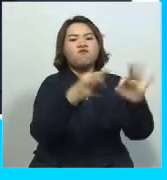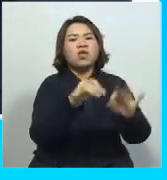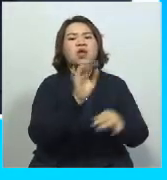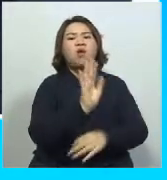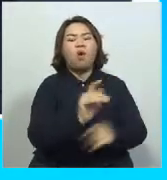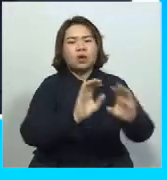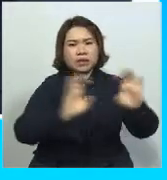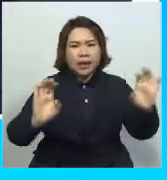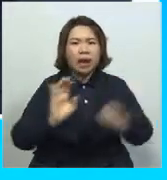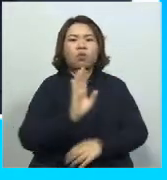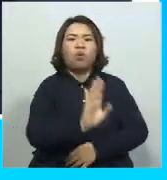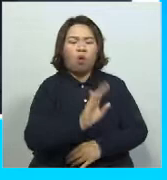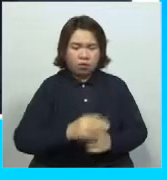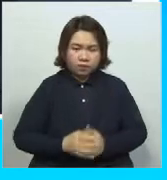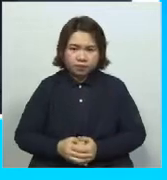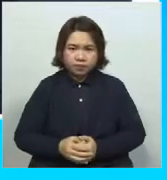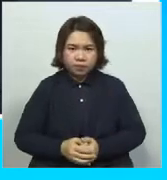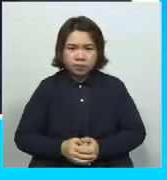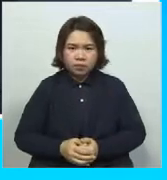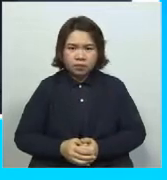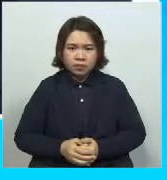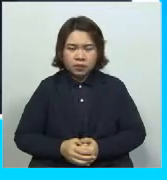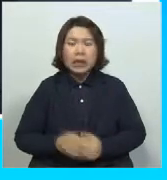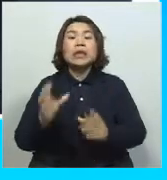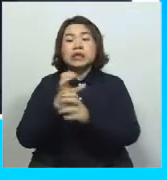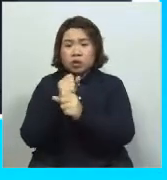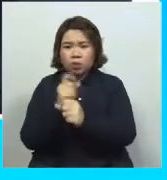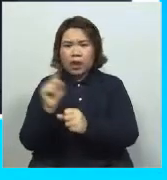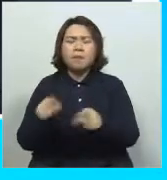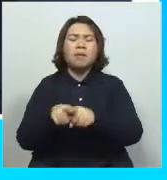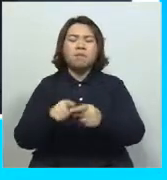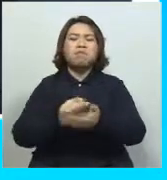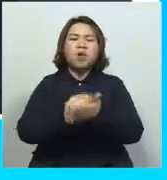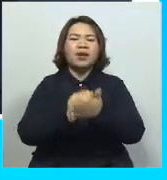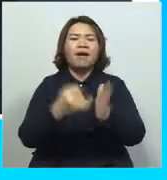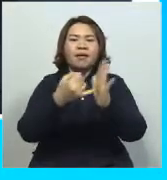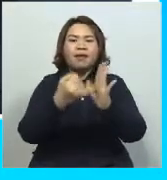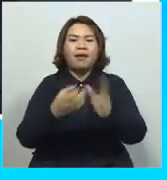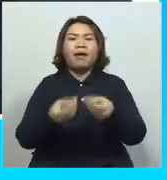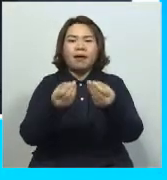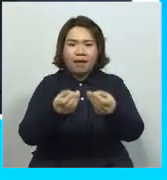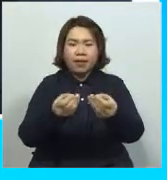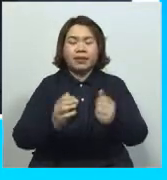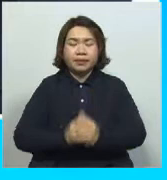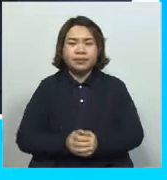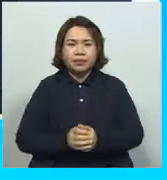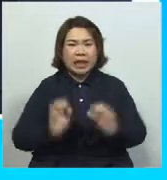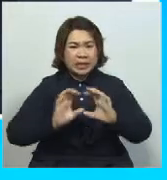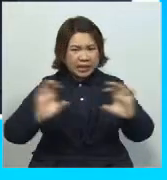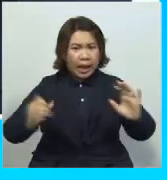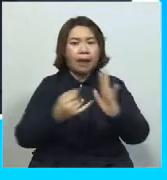ค่ะ ค่ะก็คือเป็นการอำนวยความสะดวกเพิ่มมากยิ่งขึ้นค่ะแล้วที่บอกว่